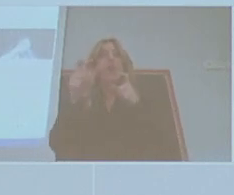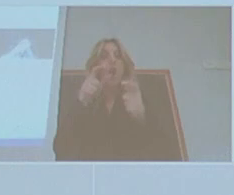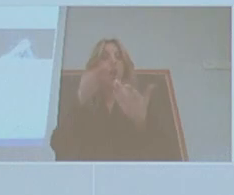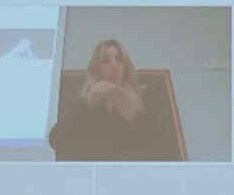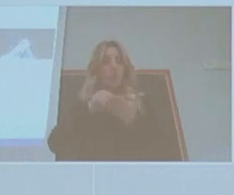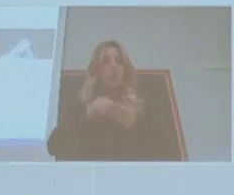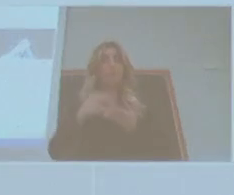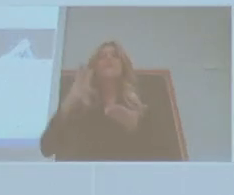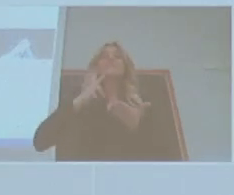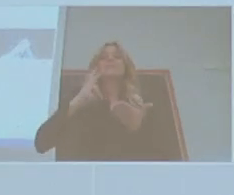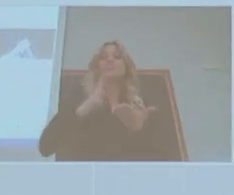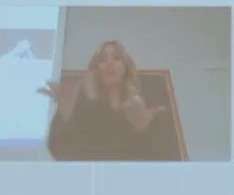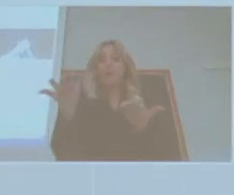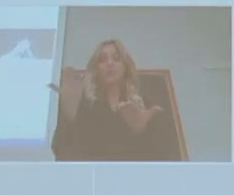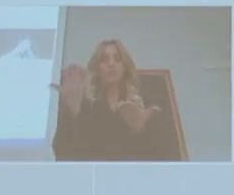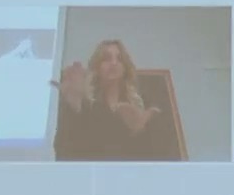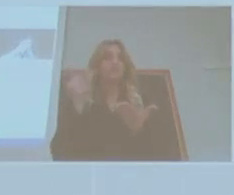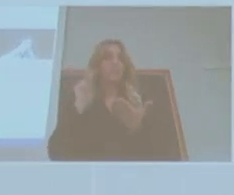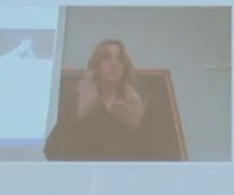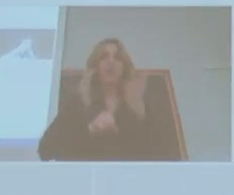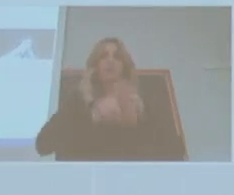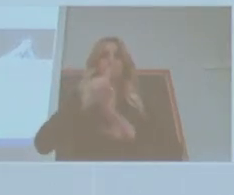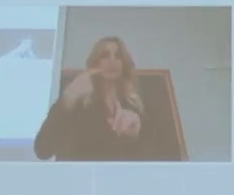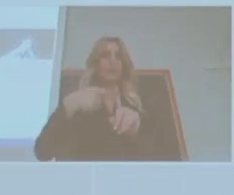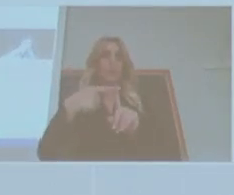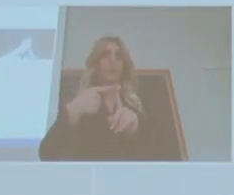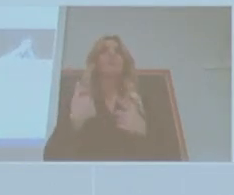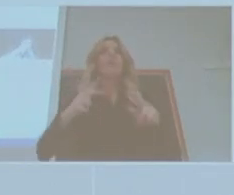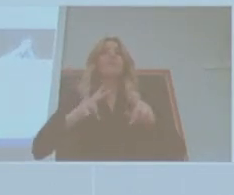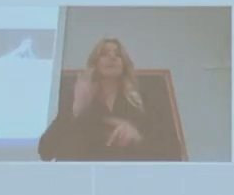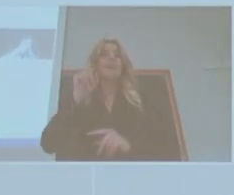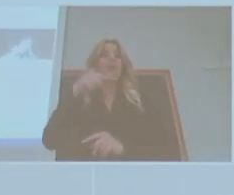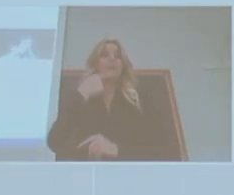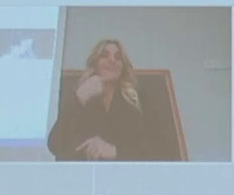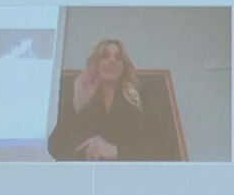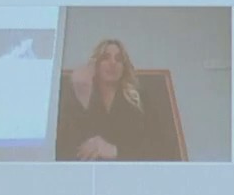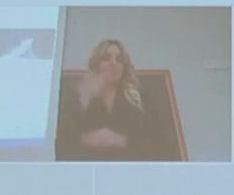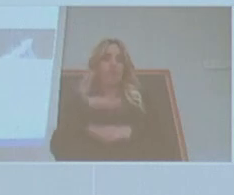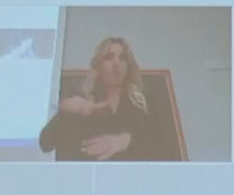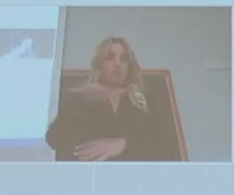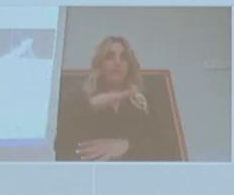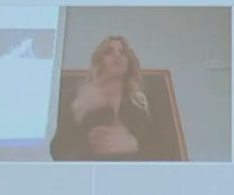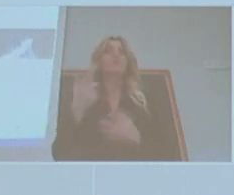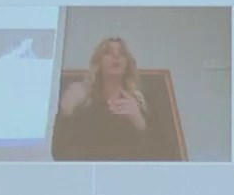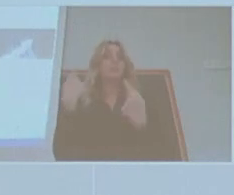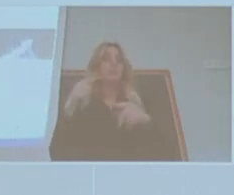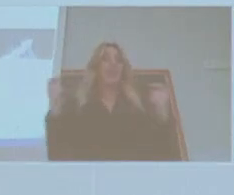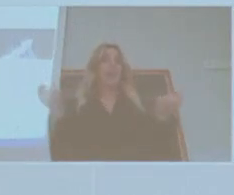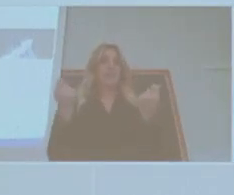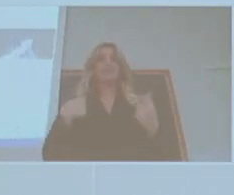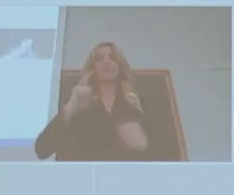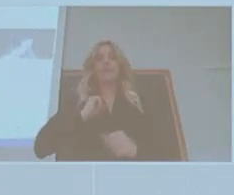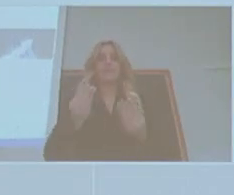di loro vadano a buon fine, soprattutto per i nostri ragazzi, in modo tale che ovviamente questo evento abbia portato a un risultato